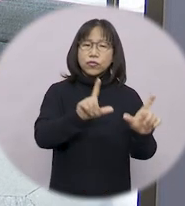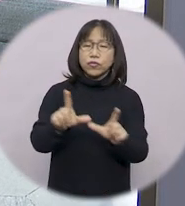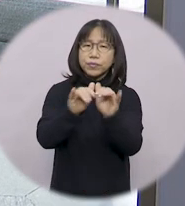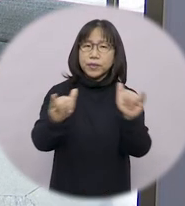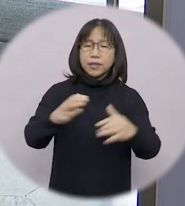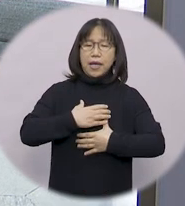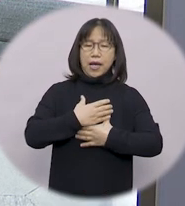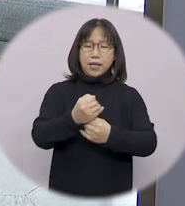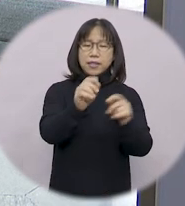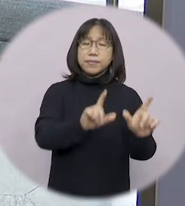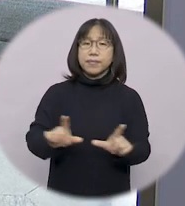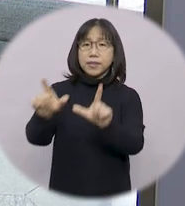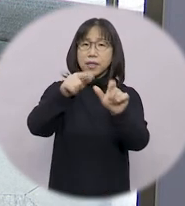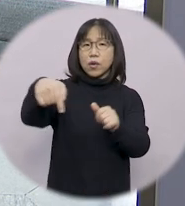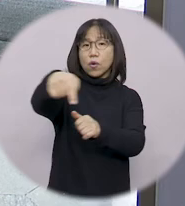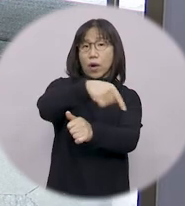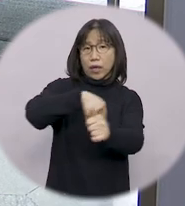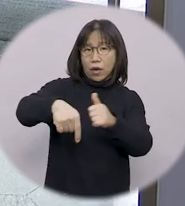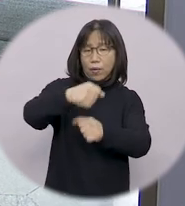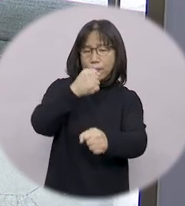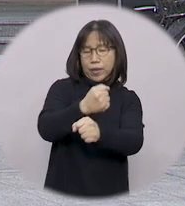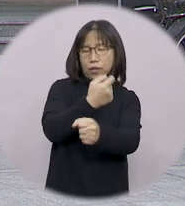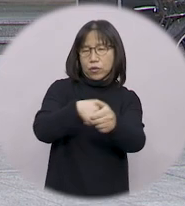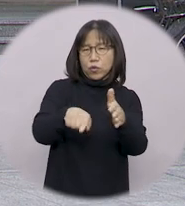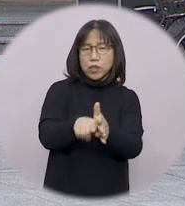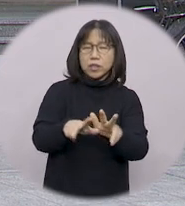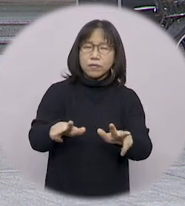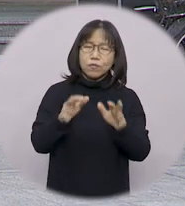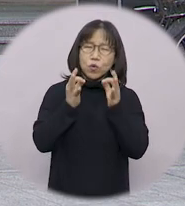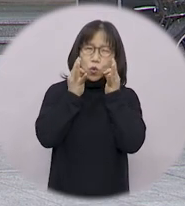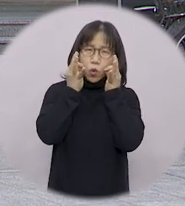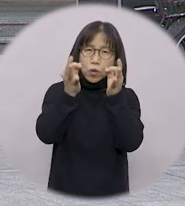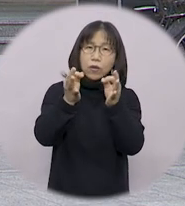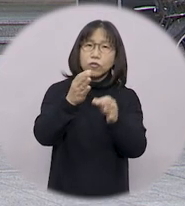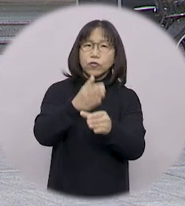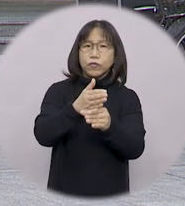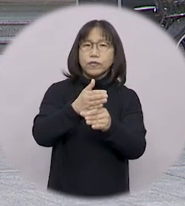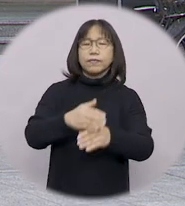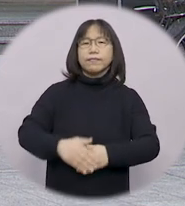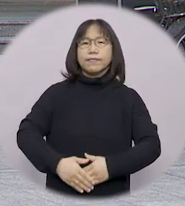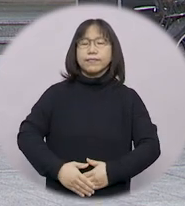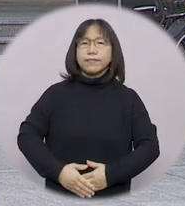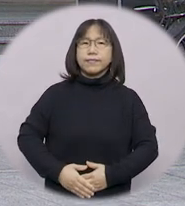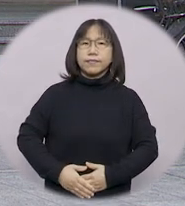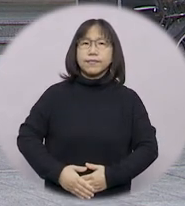국민들이 안심하고 생각할 수 있는 환경을 만들기 위해 최선을 다하고 있습니다